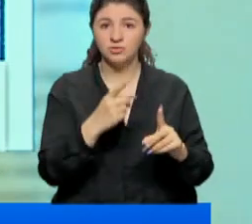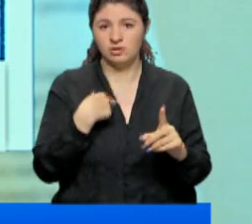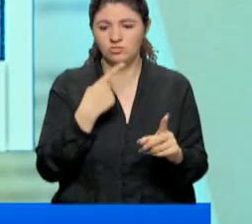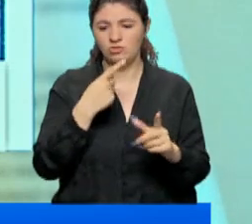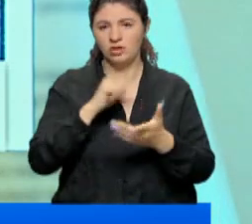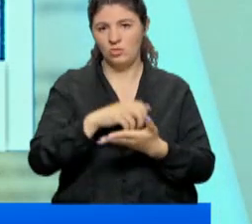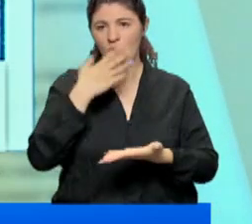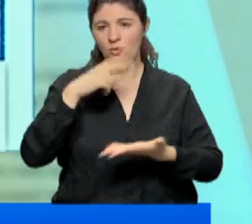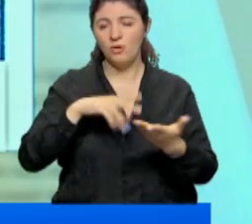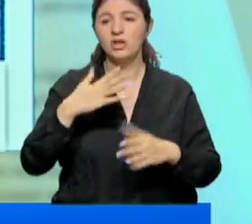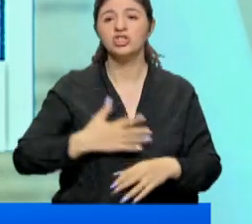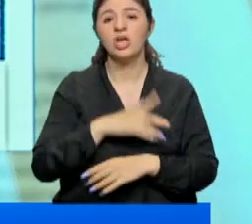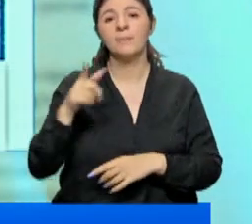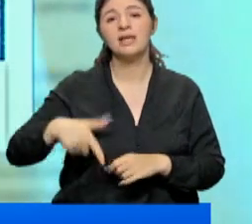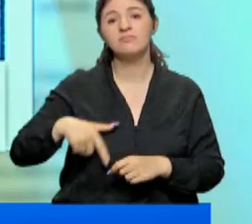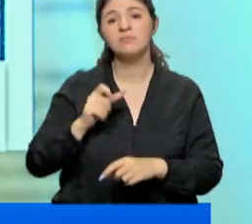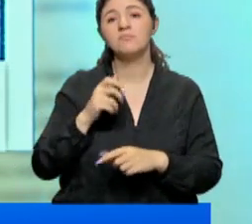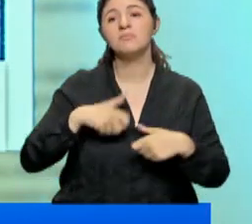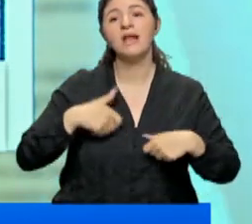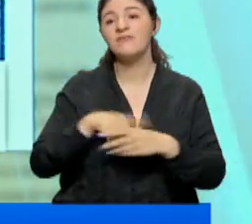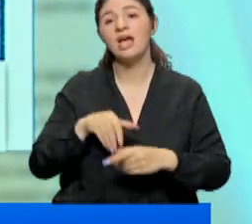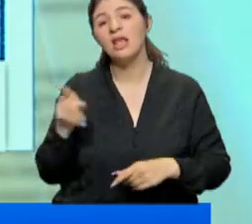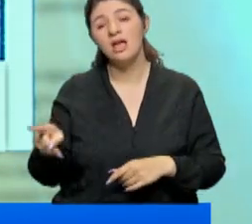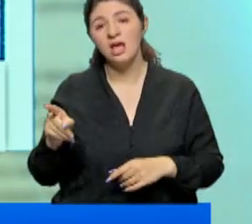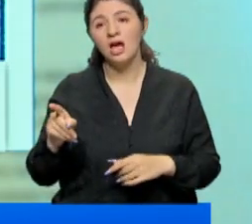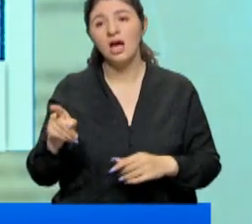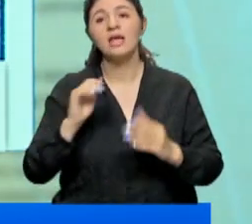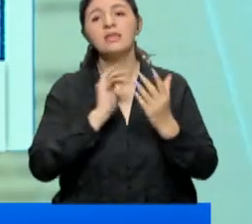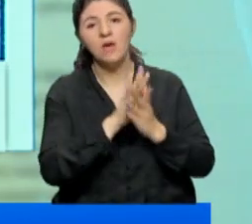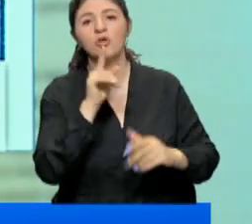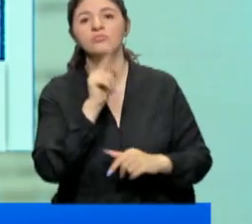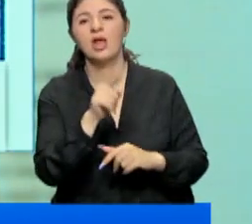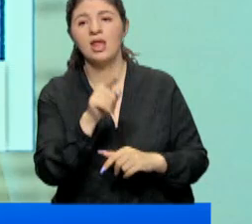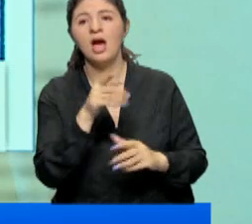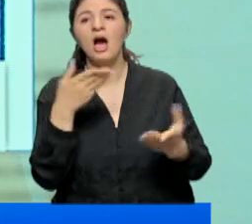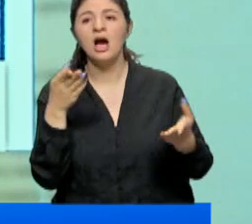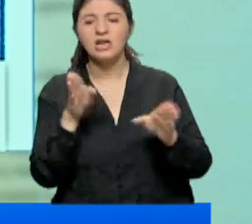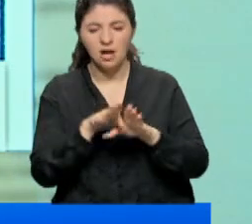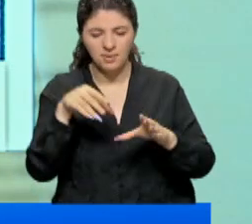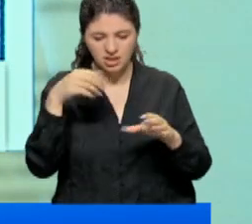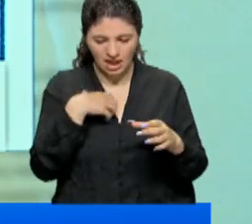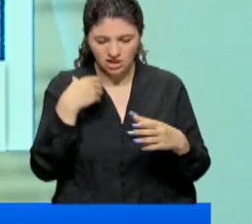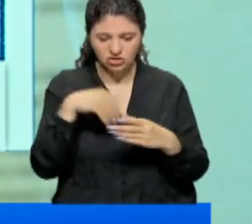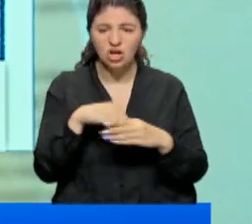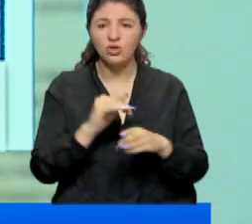okuyorum CHP'li İzmir milletvekili Atilla Sertel ise Tebrik ediyorum seni kapalı devre yaşıyorsunuz halk nasıl